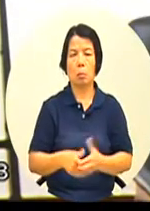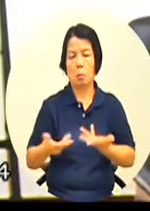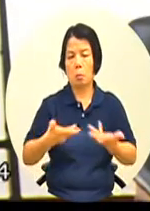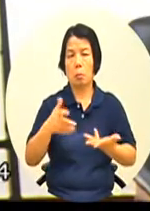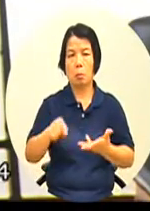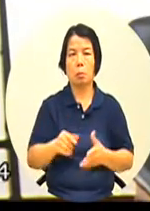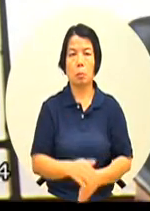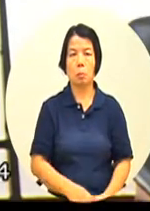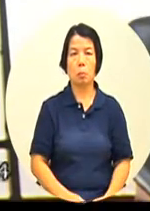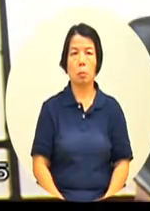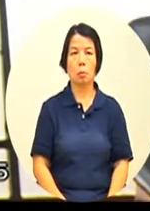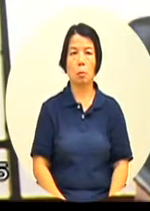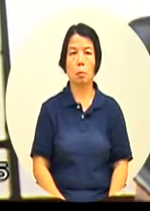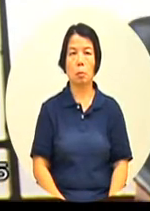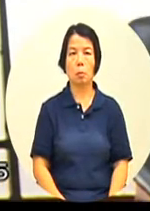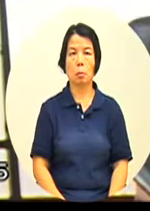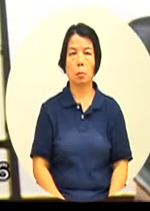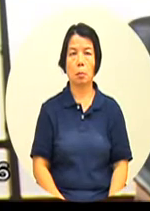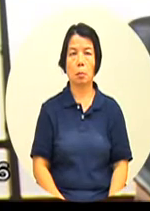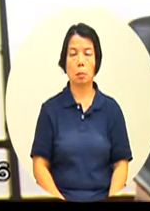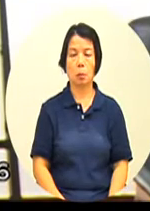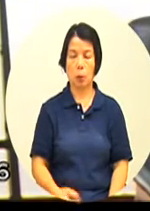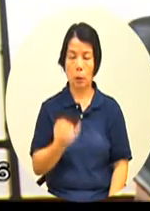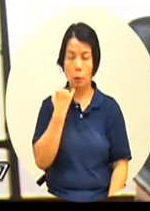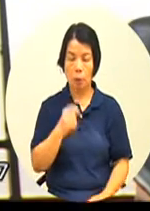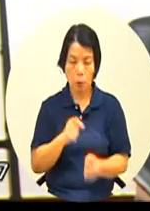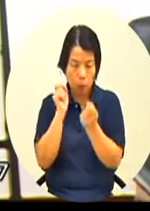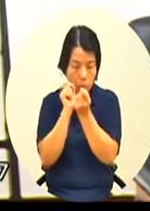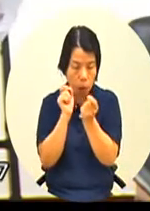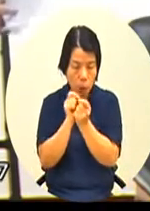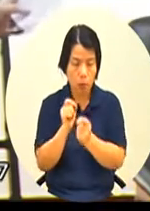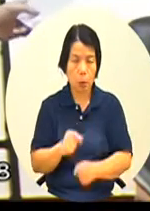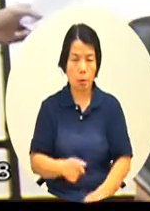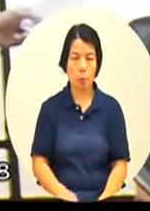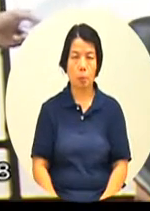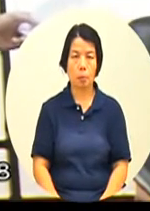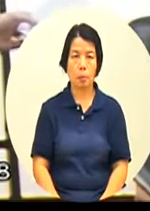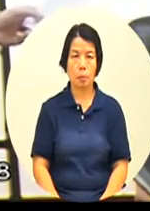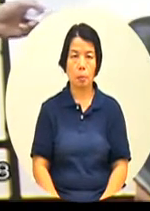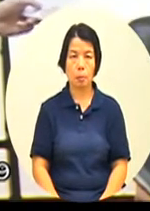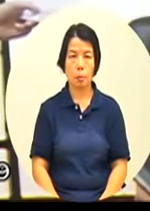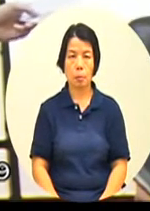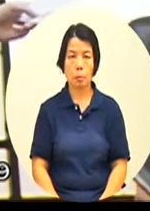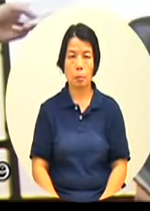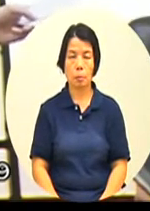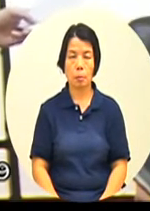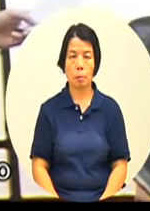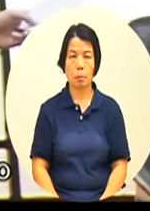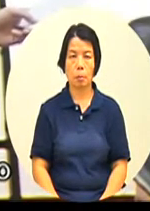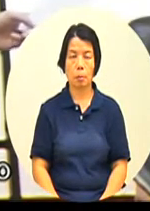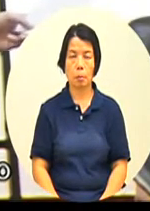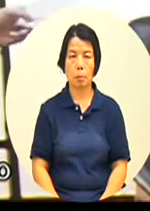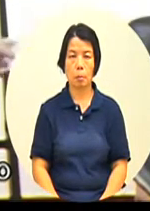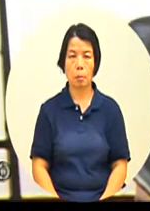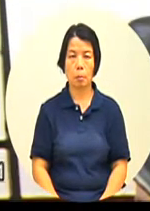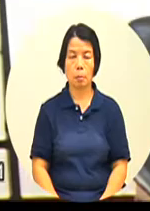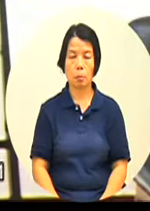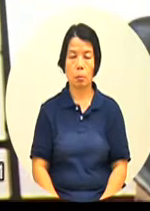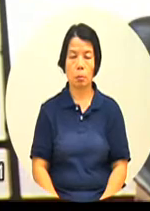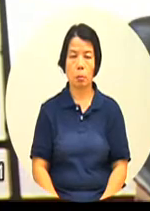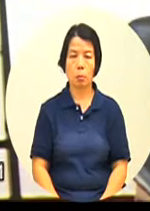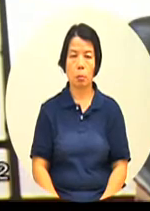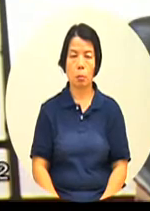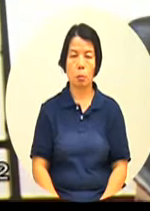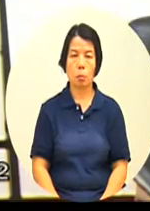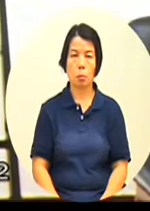有可能啊？有没有可能他可以就近在他的要不然其实那我觉得也没必要再设那